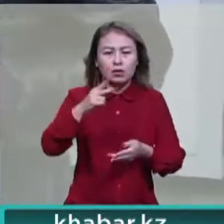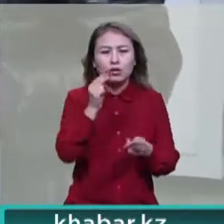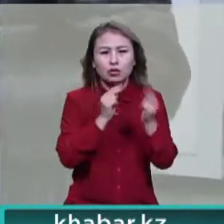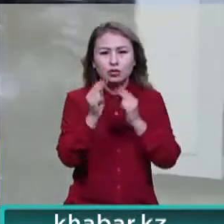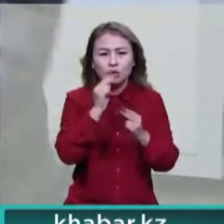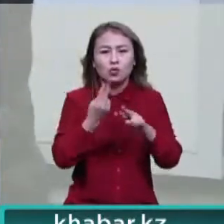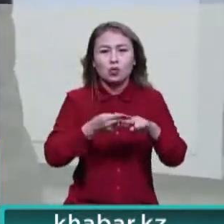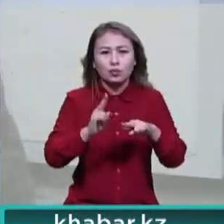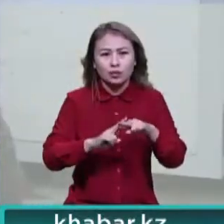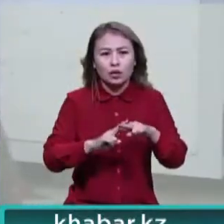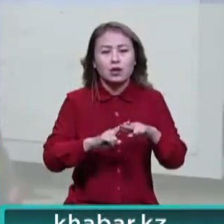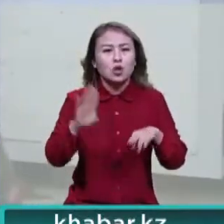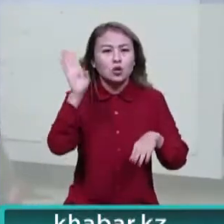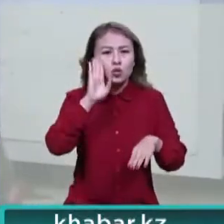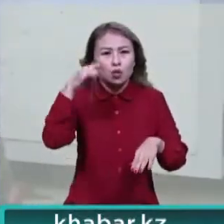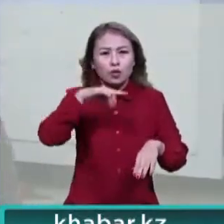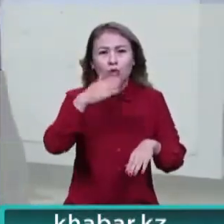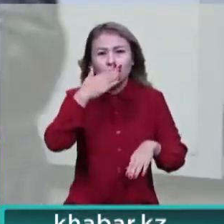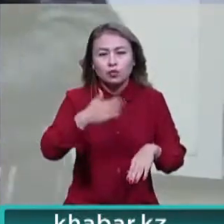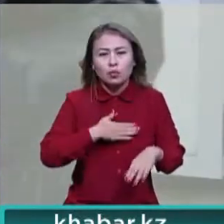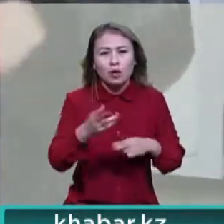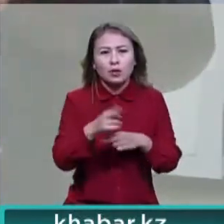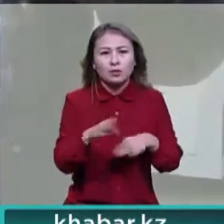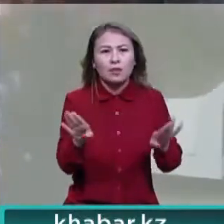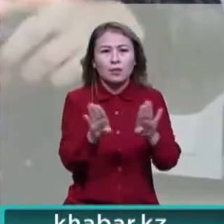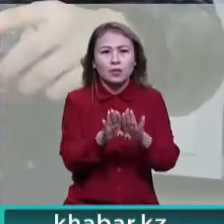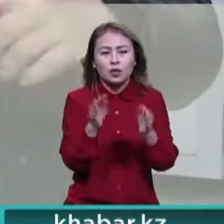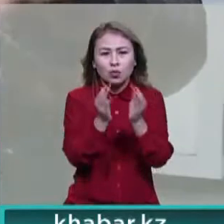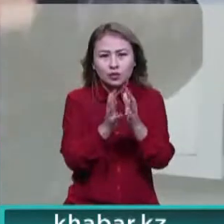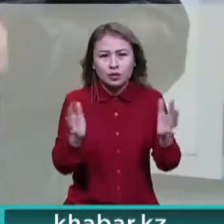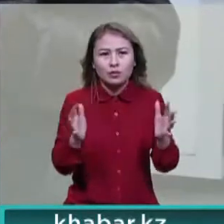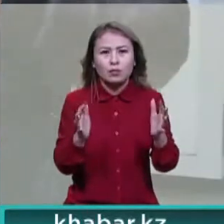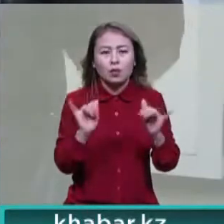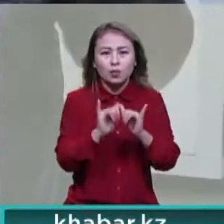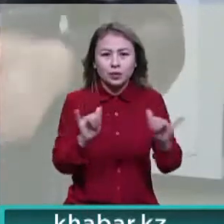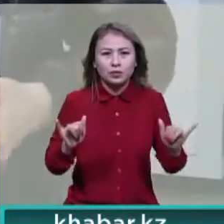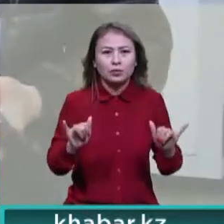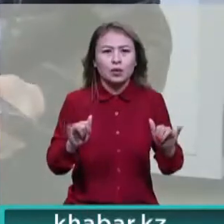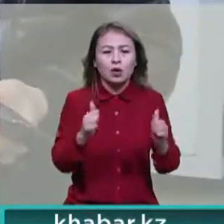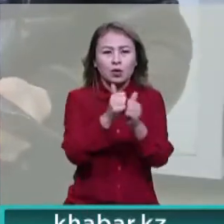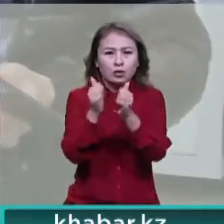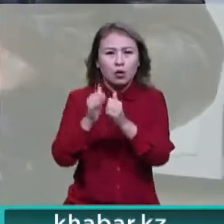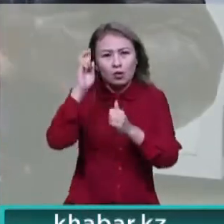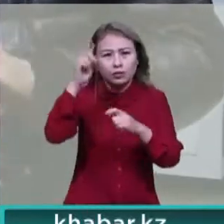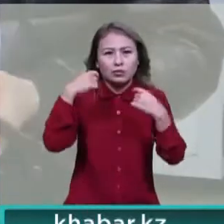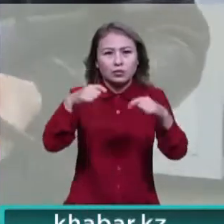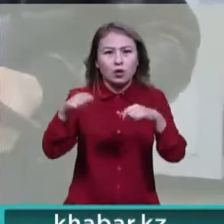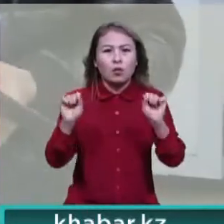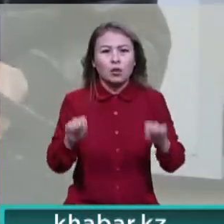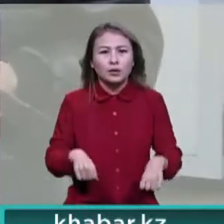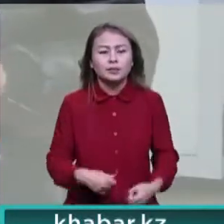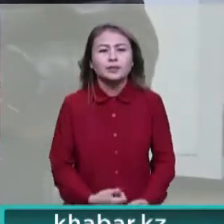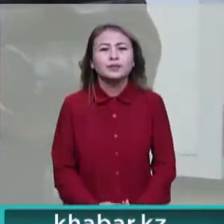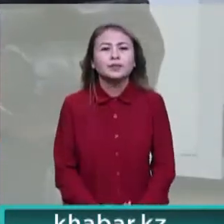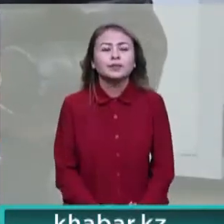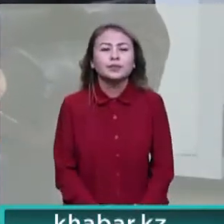екен. Сондықтан су маржандарын өзіміз жемесек те, оны өсіріп, көбейтіп, көрші елдерге экспорттауға